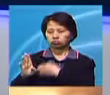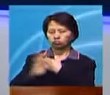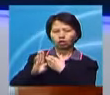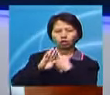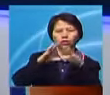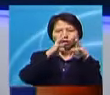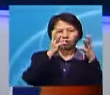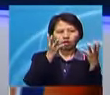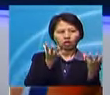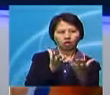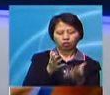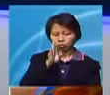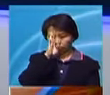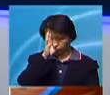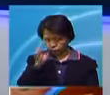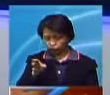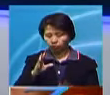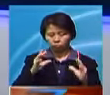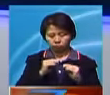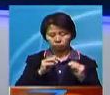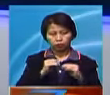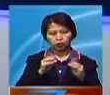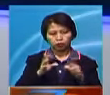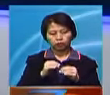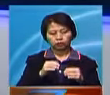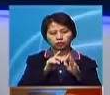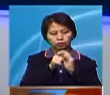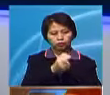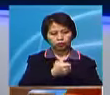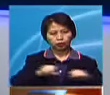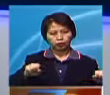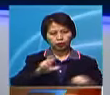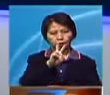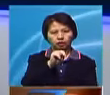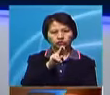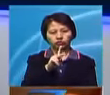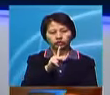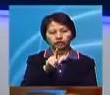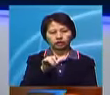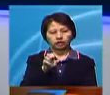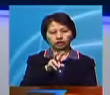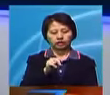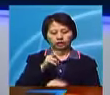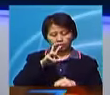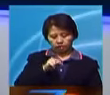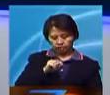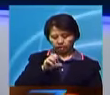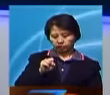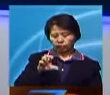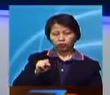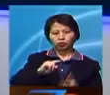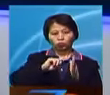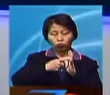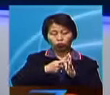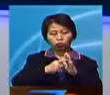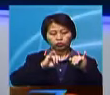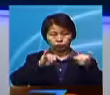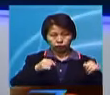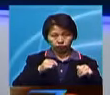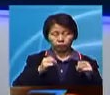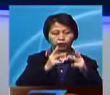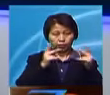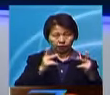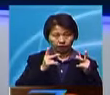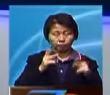global antara fokus utama Sidang Kemuncak Keselamatan Nuklear NSS bermula Khamis dan Jumaat di Washington DC.